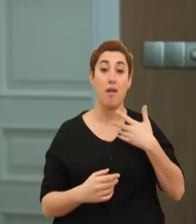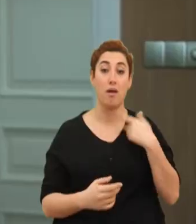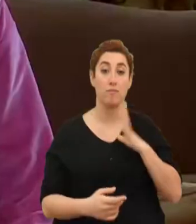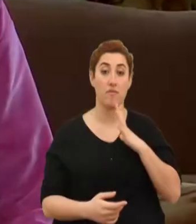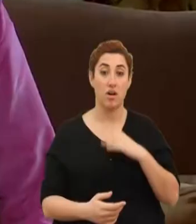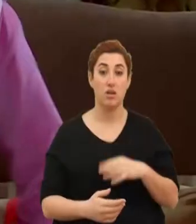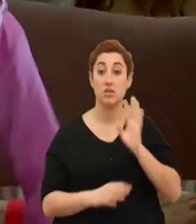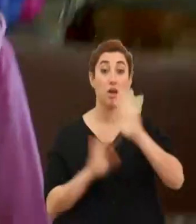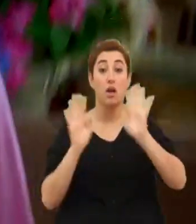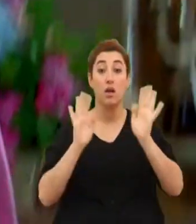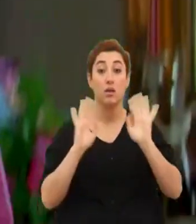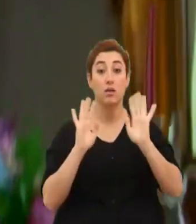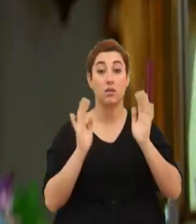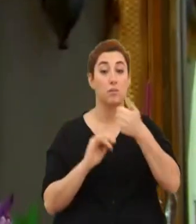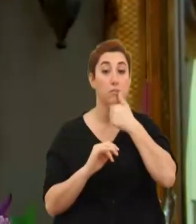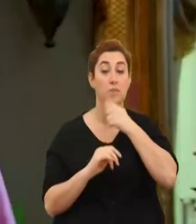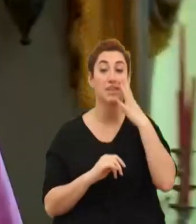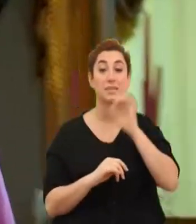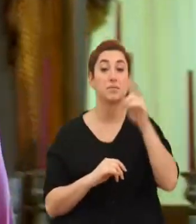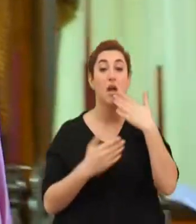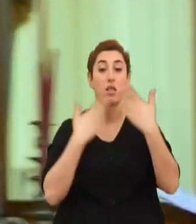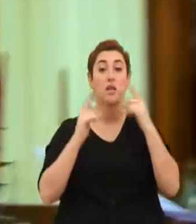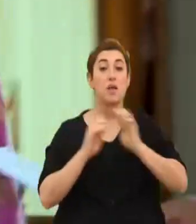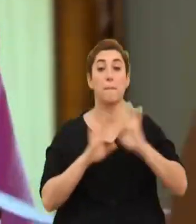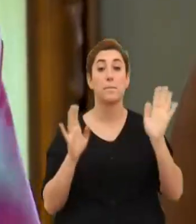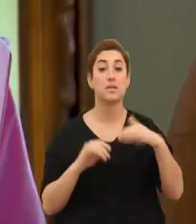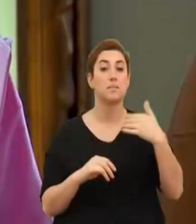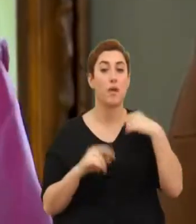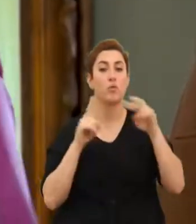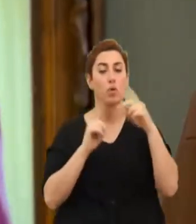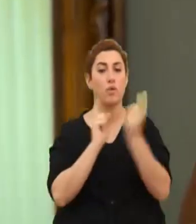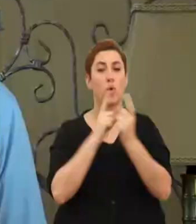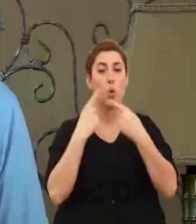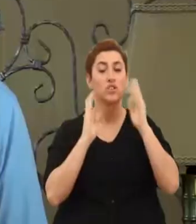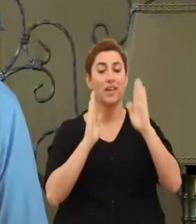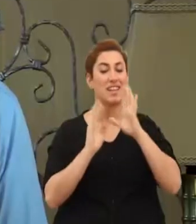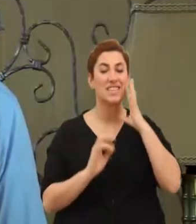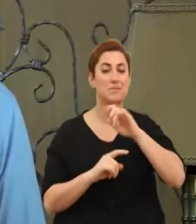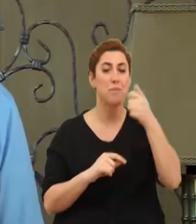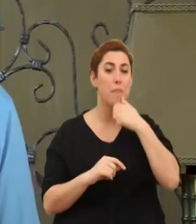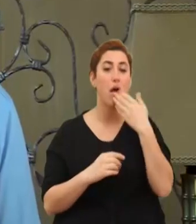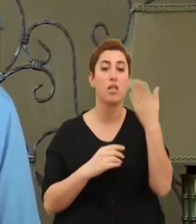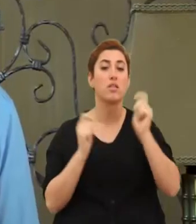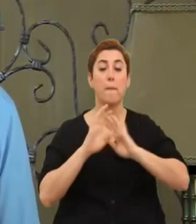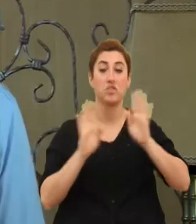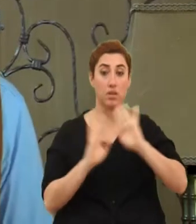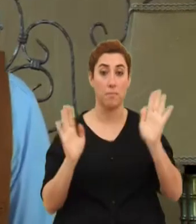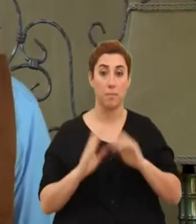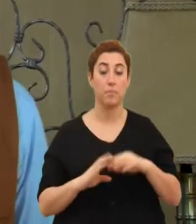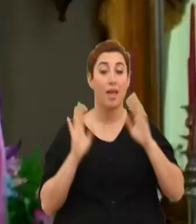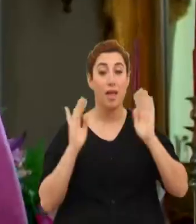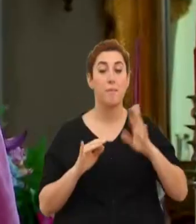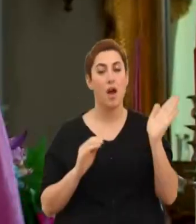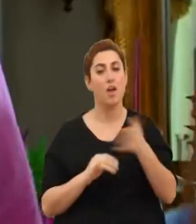merak ediyorum. Sakın! Babama kimse bundan bahsetmesin. Ben Nurhan'la konuşana kadar kimse bundan babama bahsetmeyecek, tamam mı?